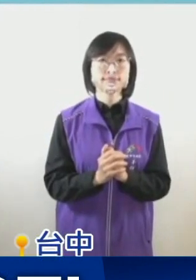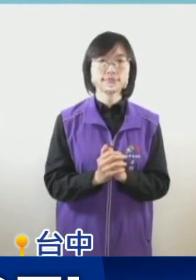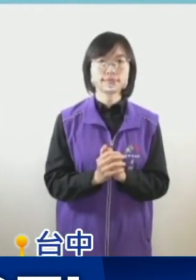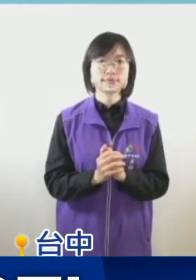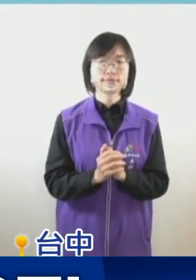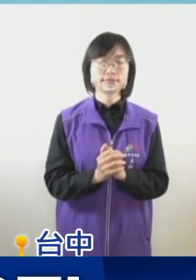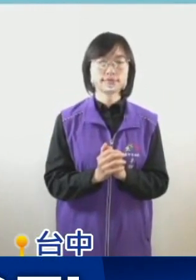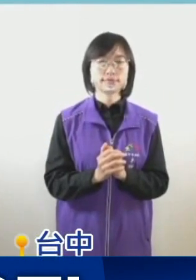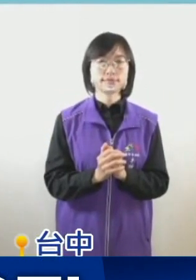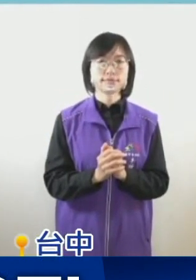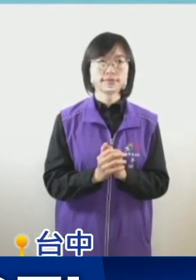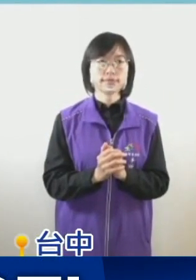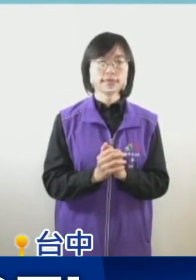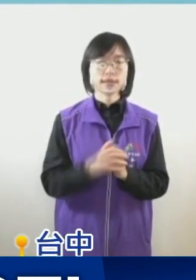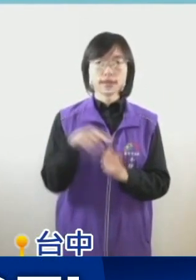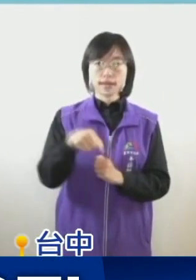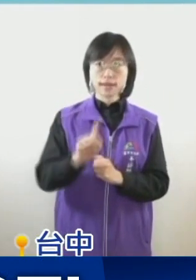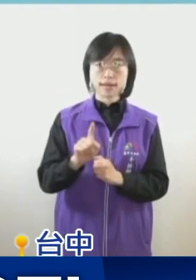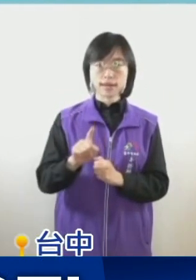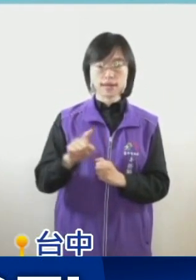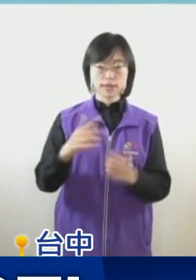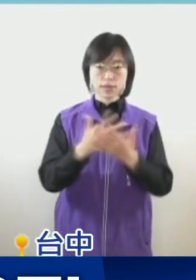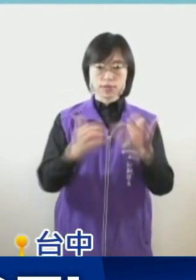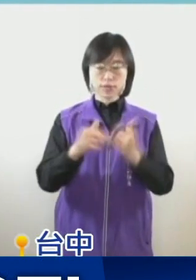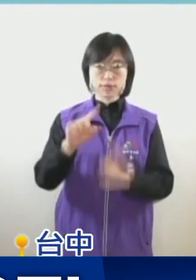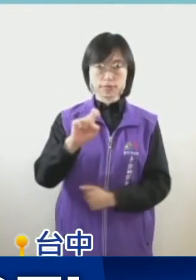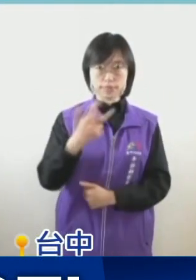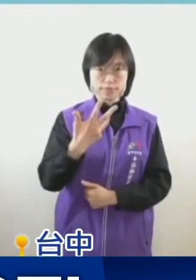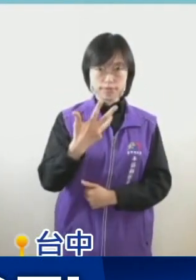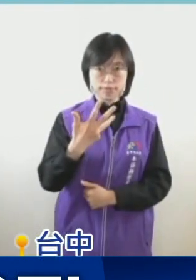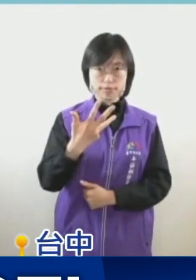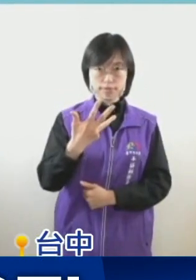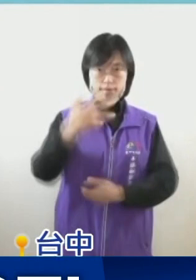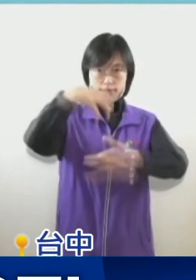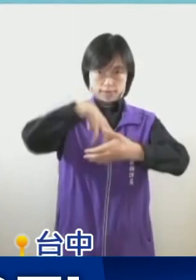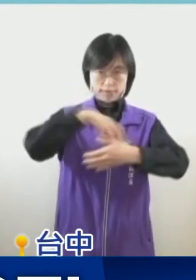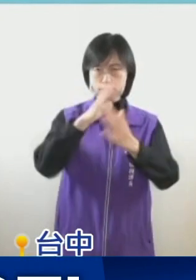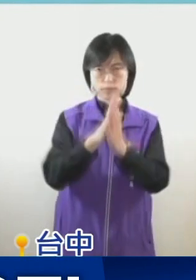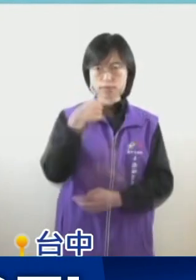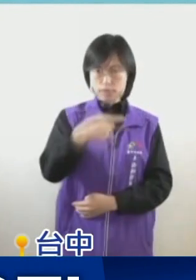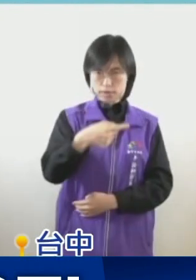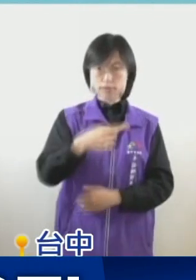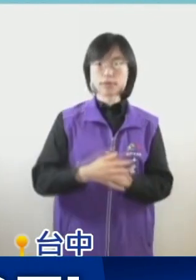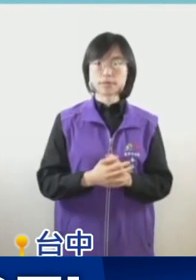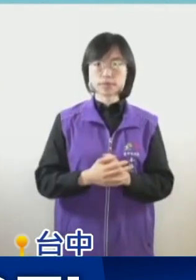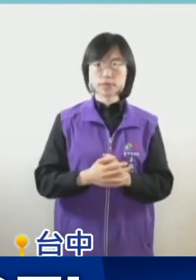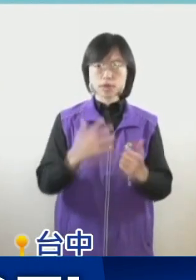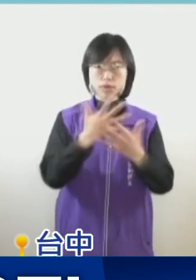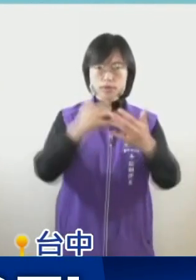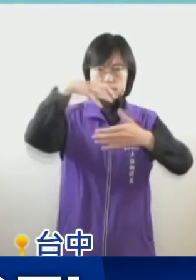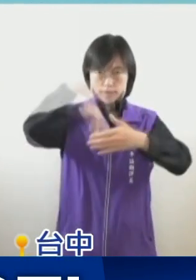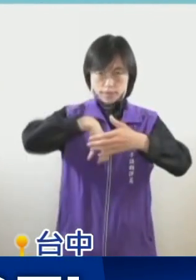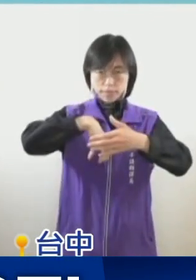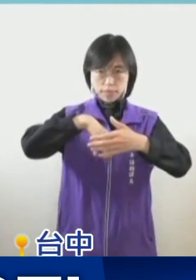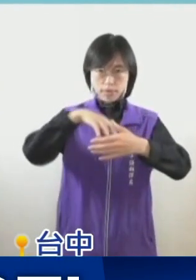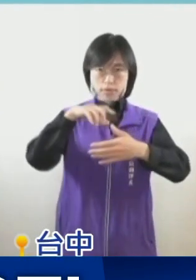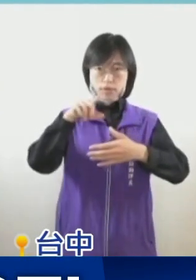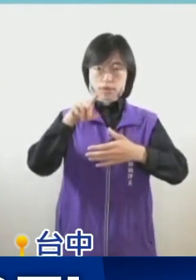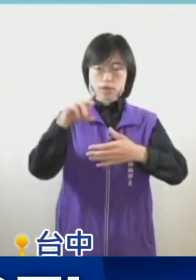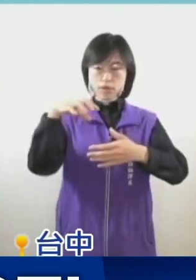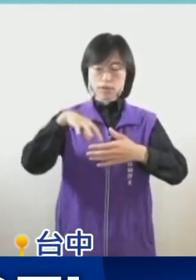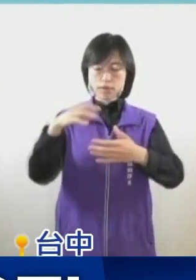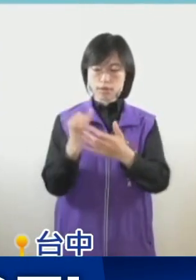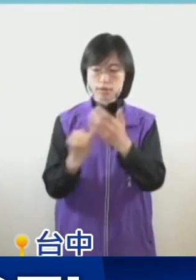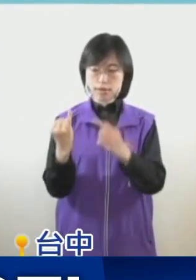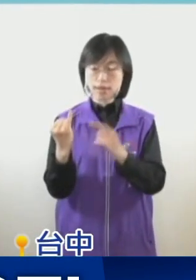呢，他的学生18个学生里面是阴性的，但是他这个学生里面其中有一个妈妈，就是